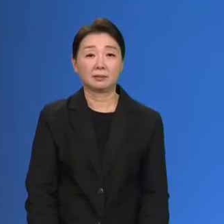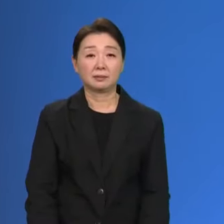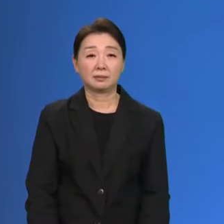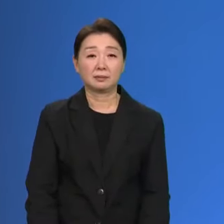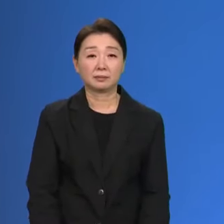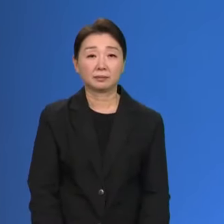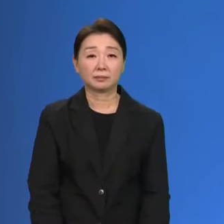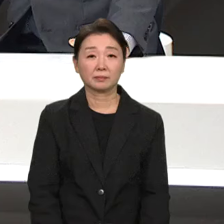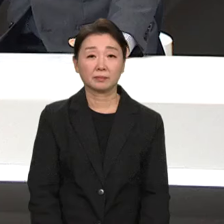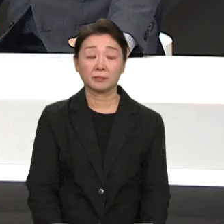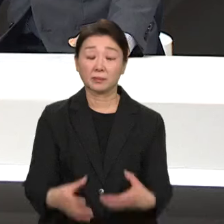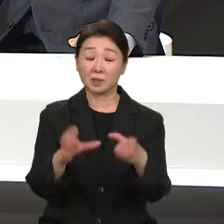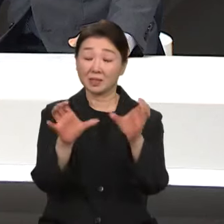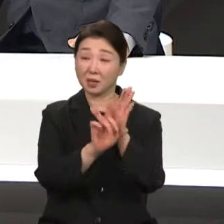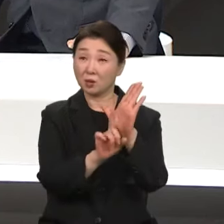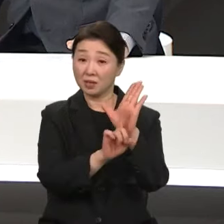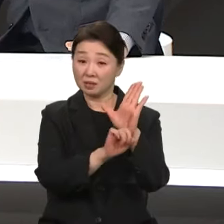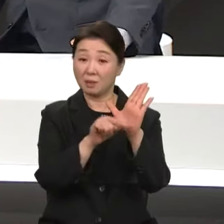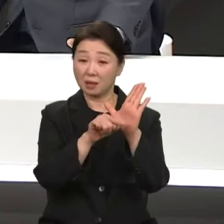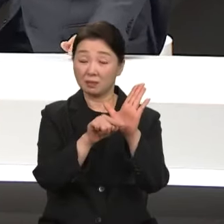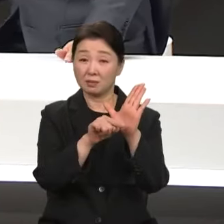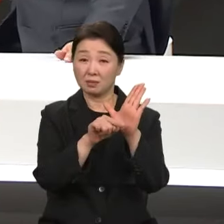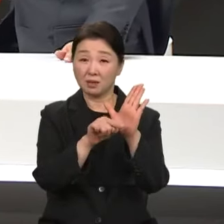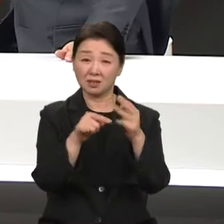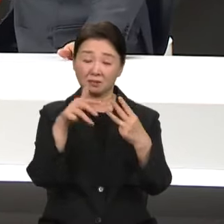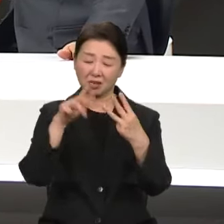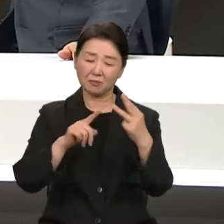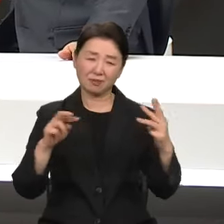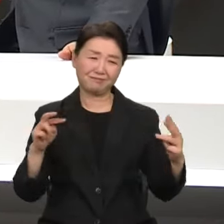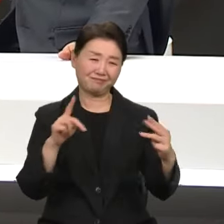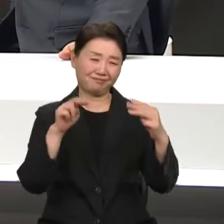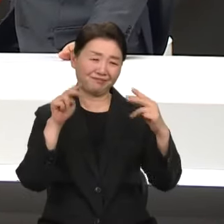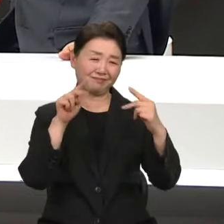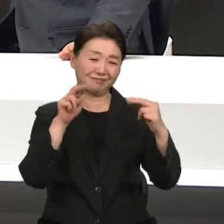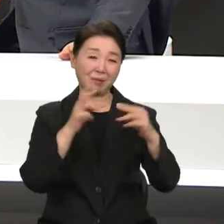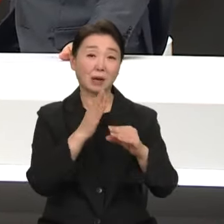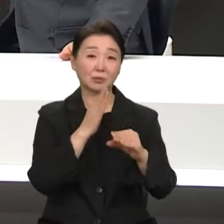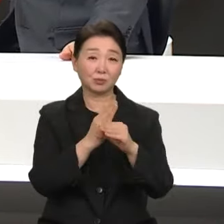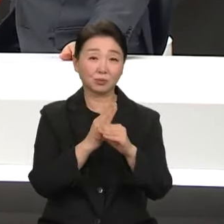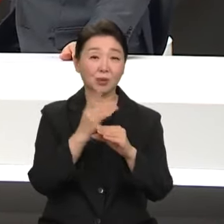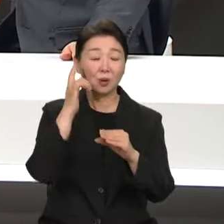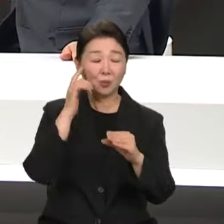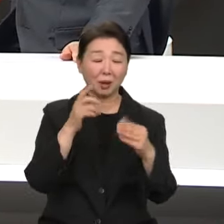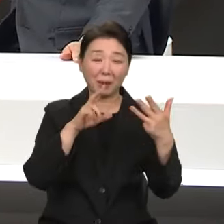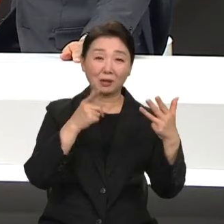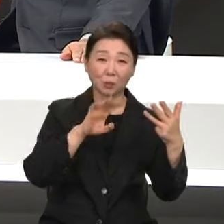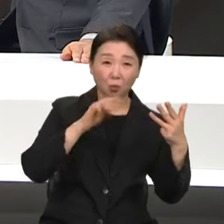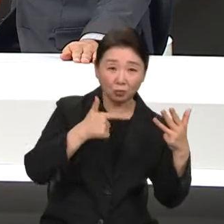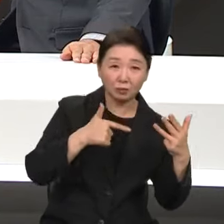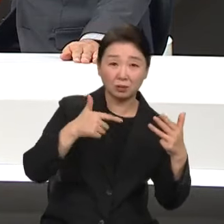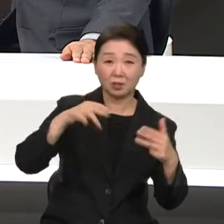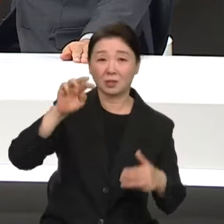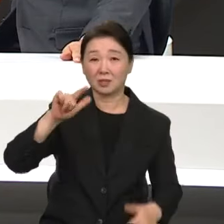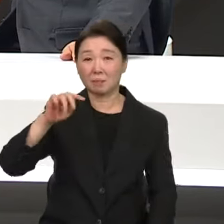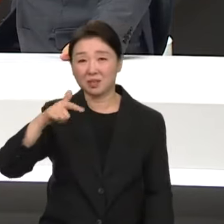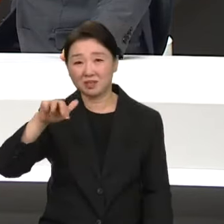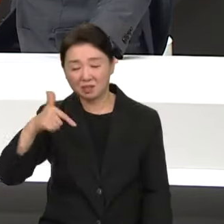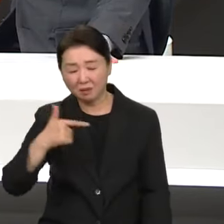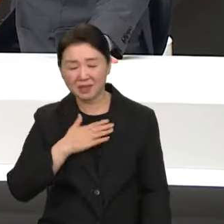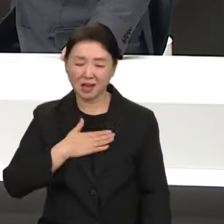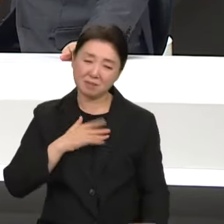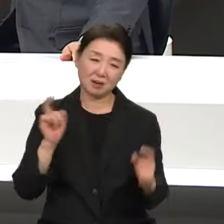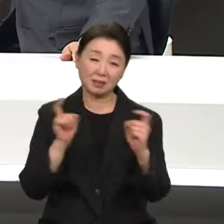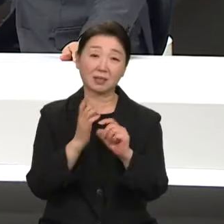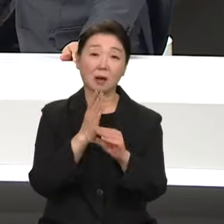지금 그렇잖아도 이 당원 게시판 사태 3주째 지금 공방이 이어지고 있는데 뭐 팔동훈, 잔민전 이런 감정 싸움까지 벌어지고 있습니다.